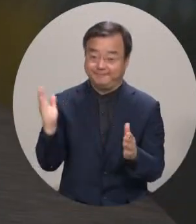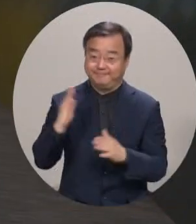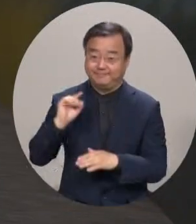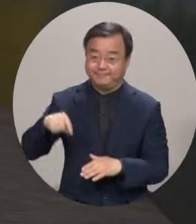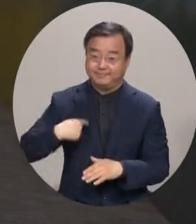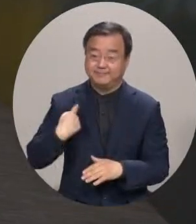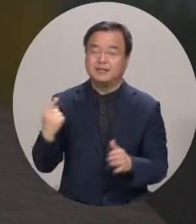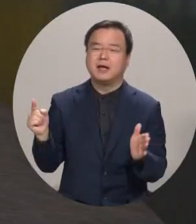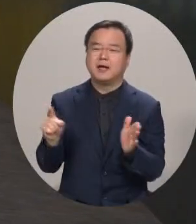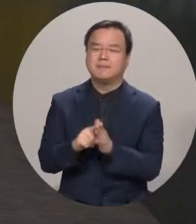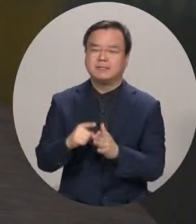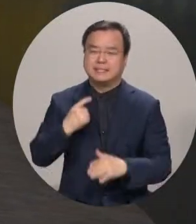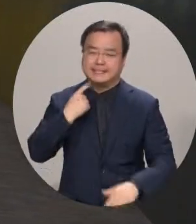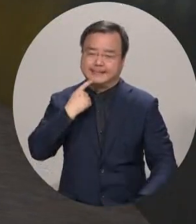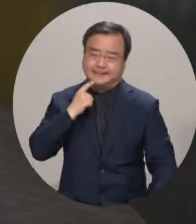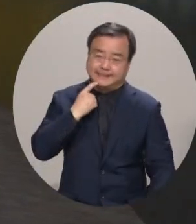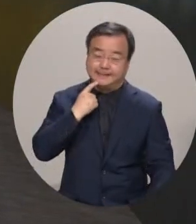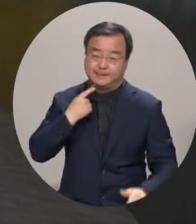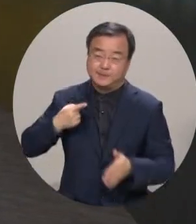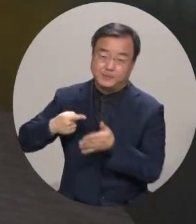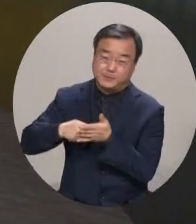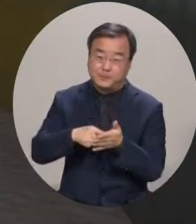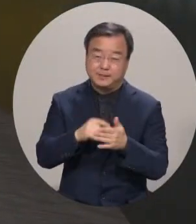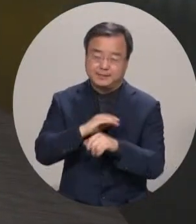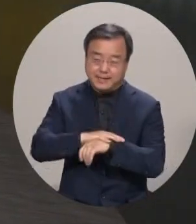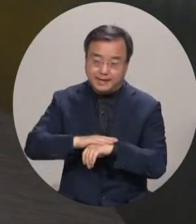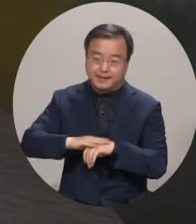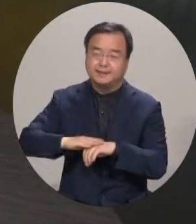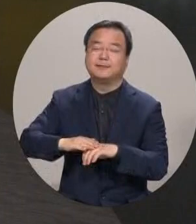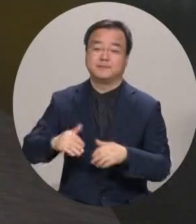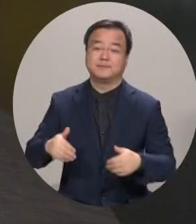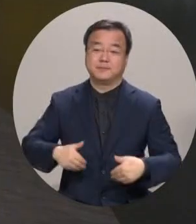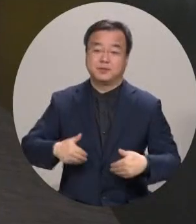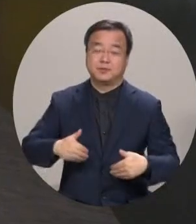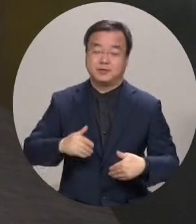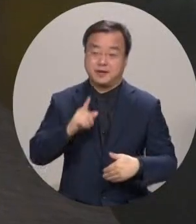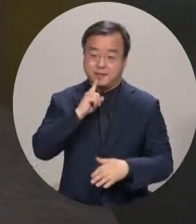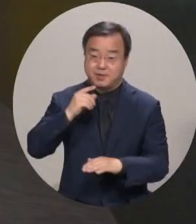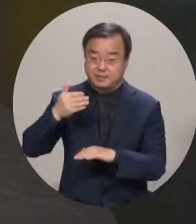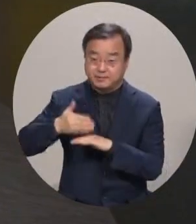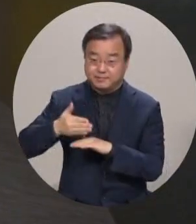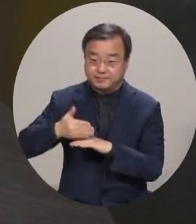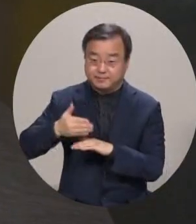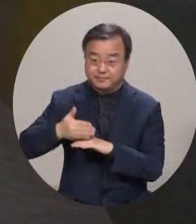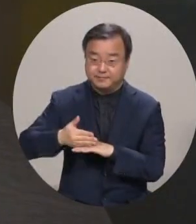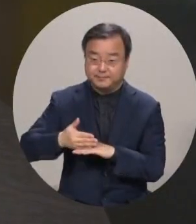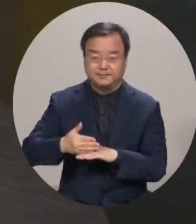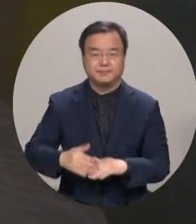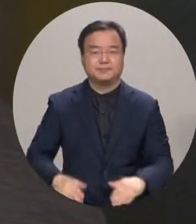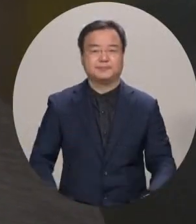믿고 우직하게 꾸준히 잘 나아갔으면 좋겠습니다 선생님 오늘 말씀 고맙습니다